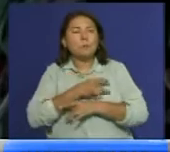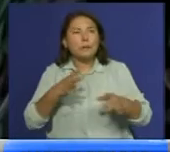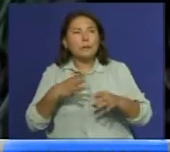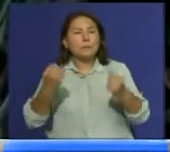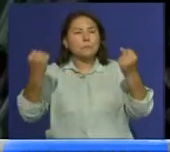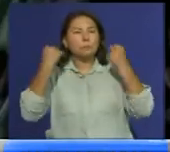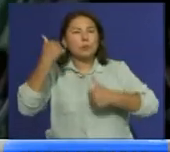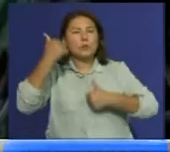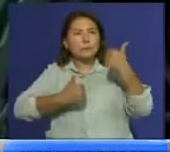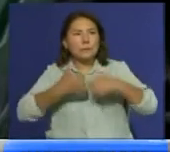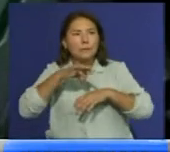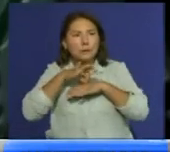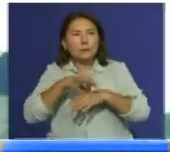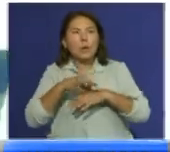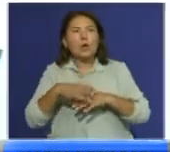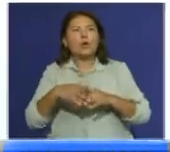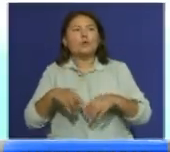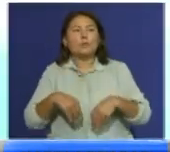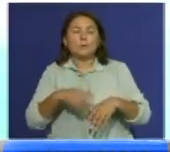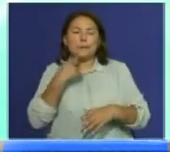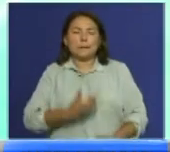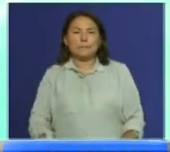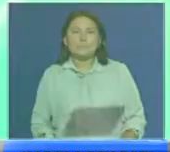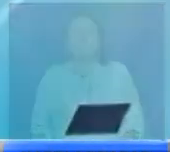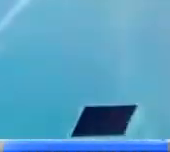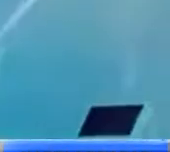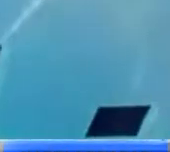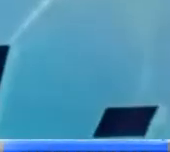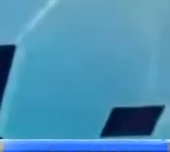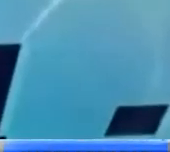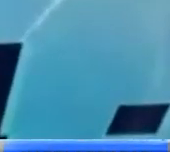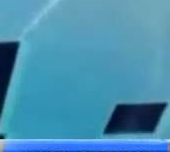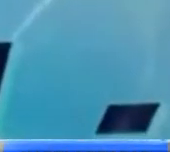спорт кешендері тұрғызылып, жолдар төселуде. Айсар Айтман, Берікбол Төлекбай, Каспий Ақпарат.